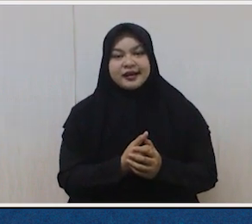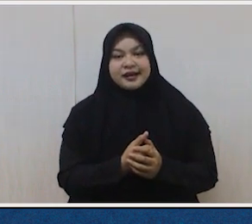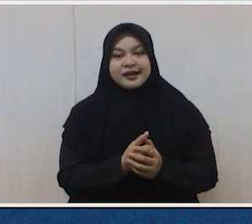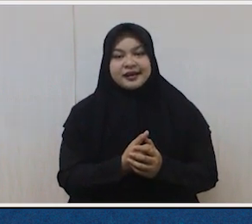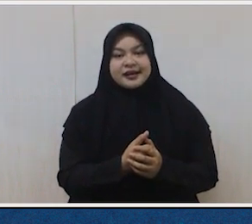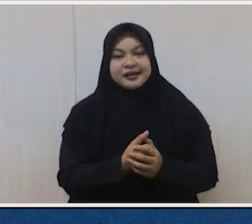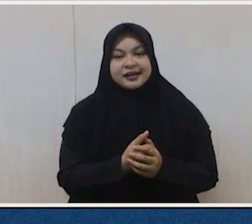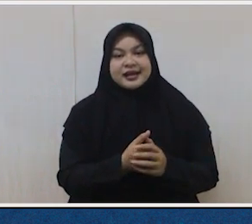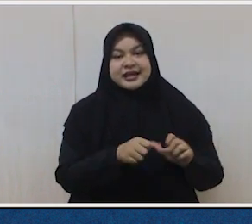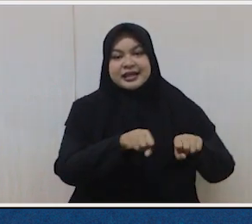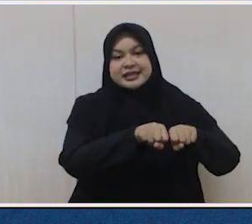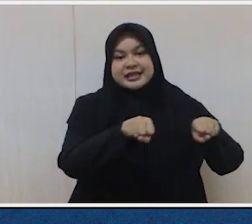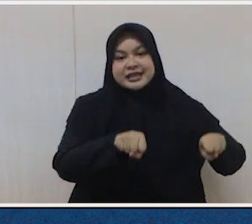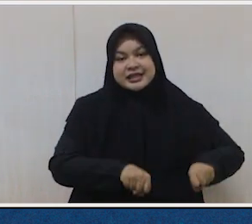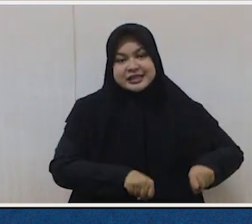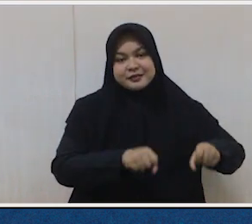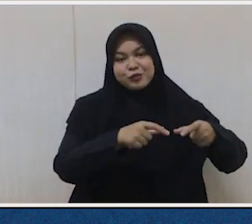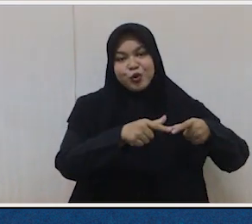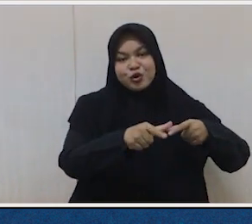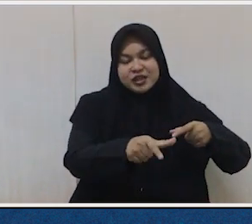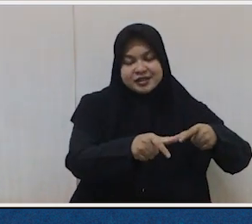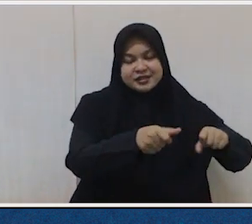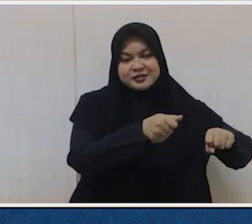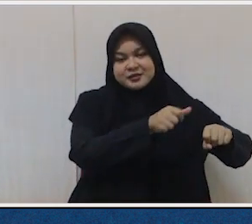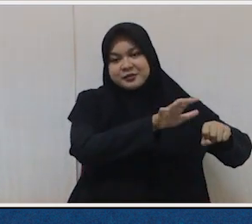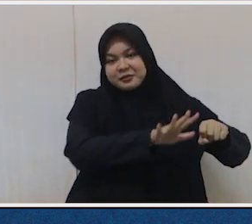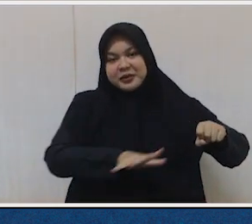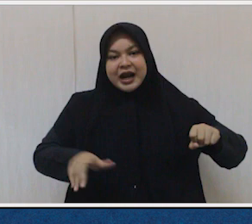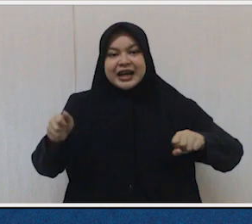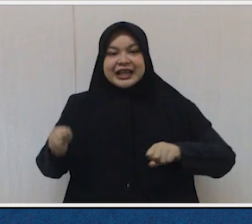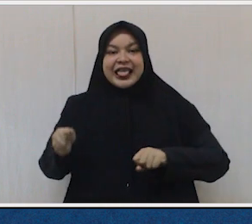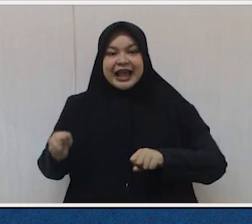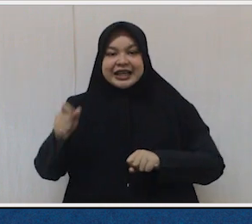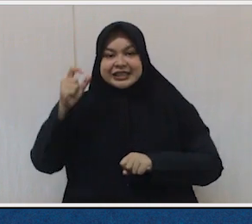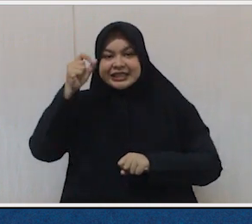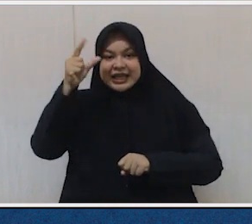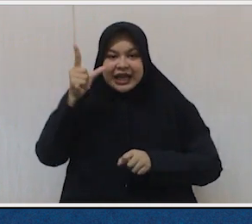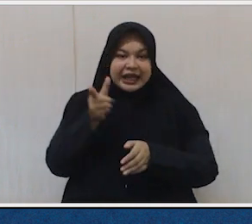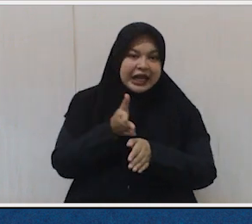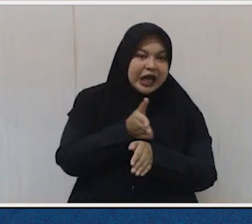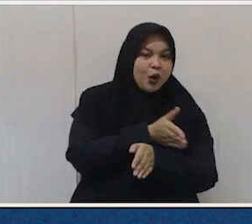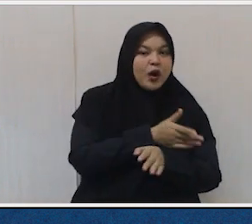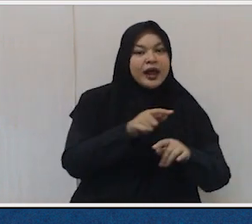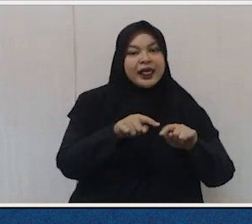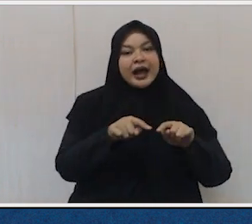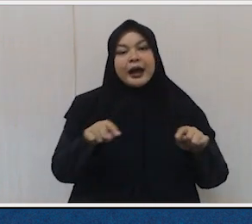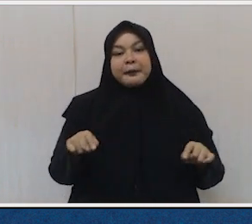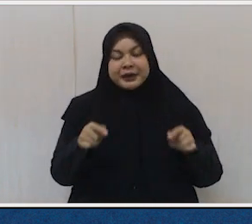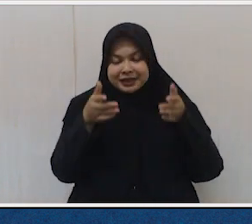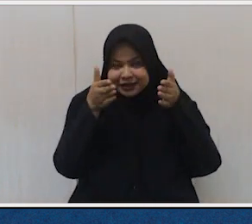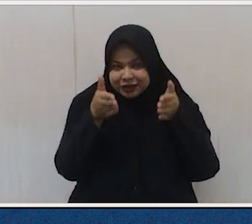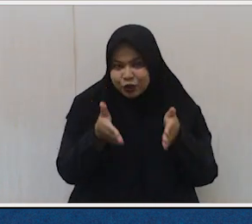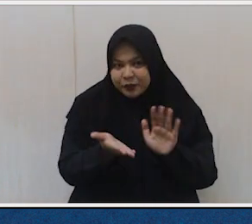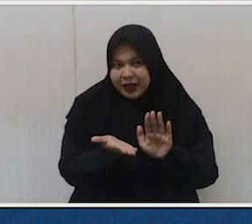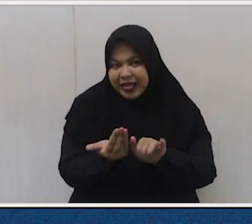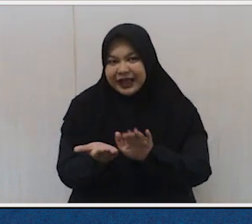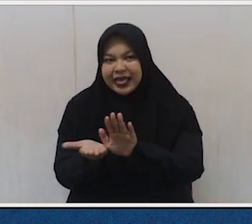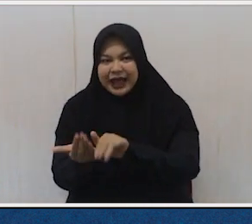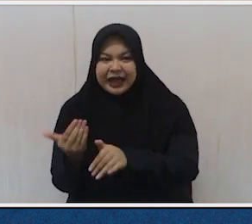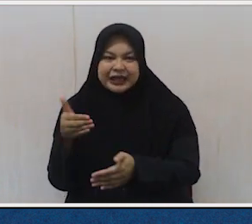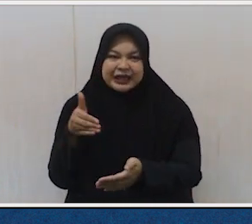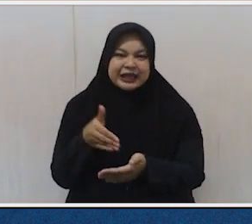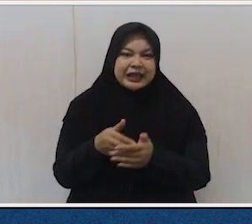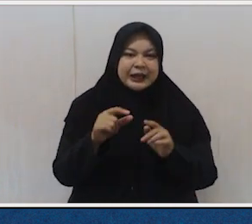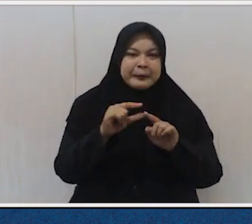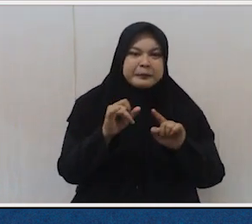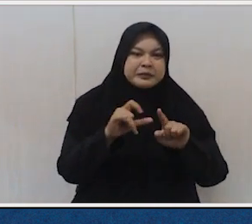namanya peradilan gitu ya proses adilan itu kesadarannya udah dari awal hanya Memang e cenderung balik lagi Balik